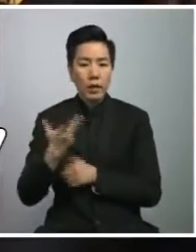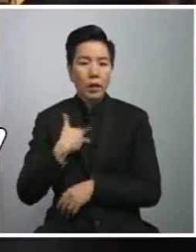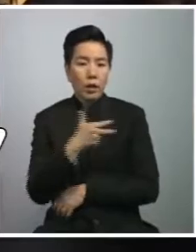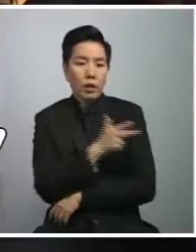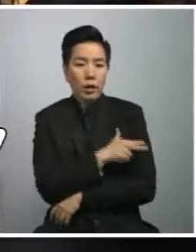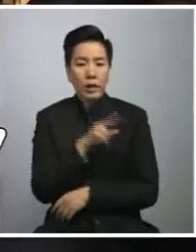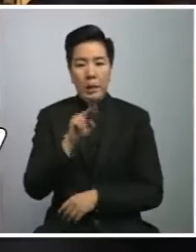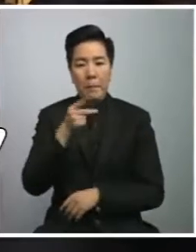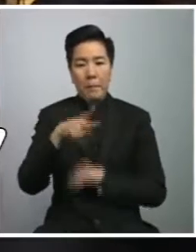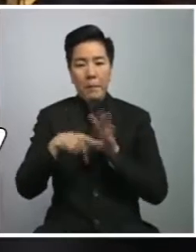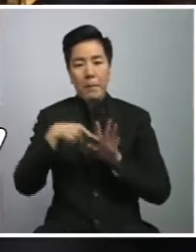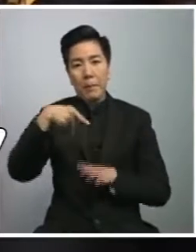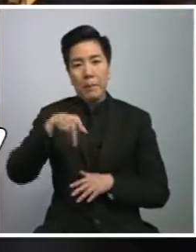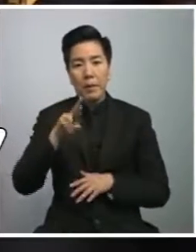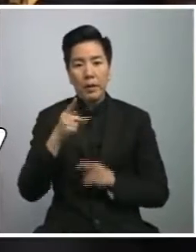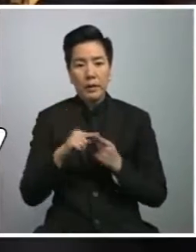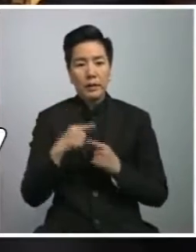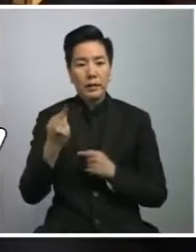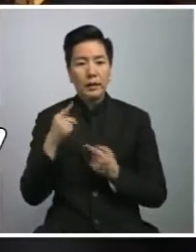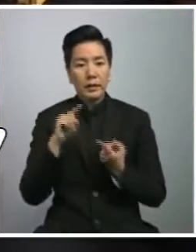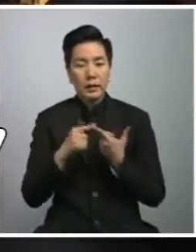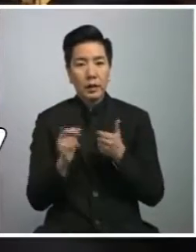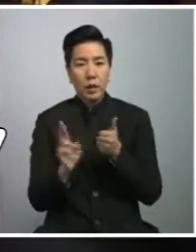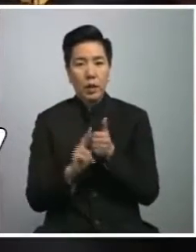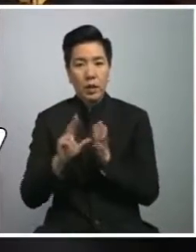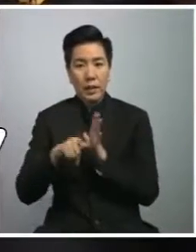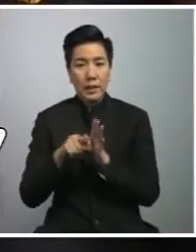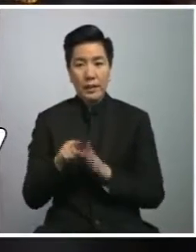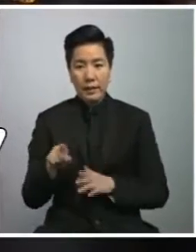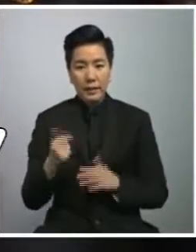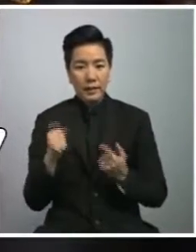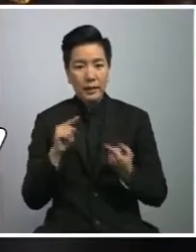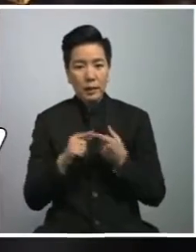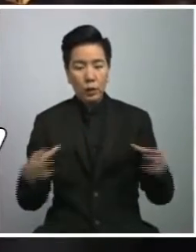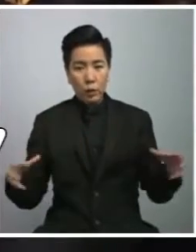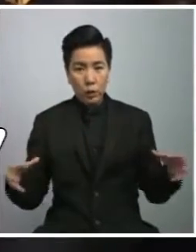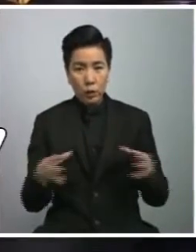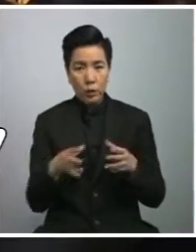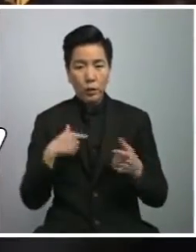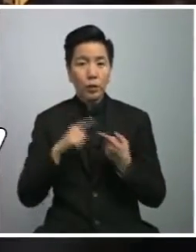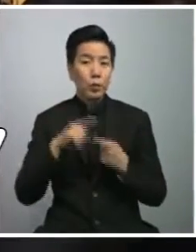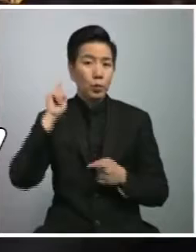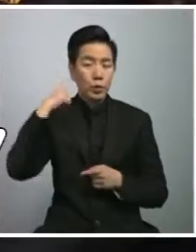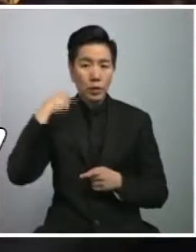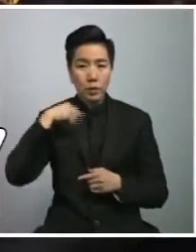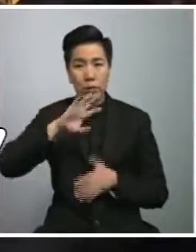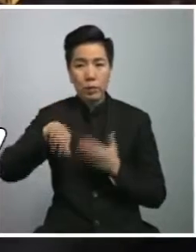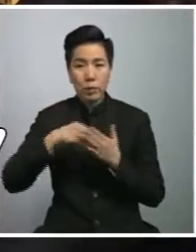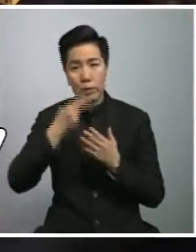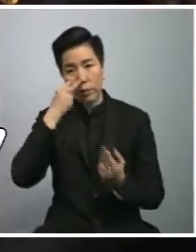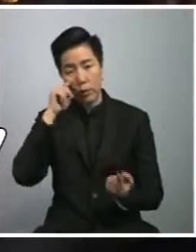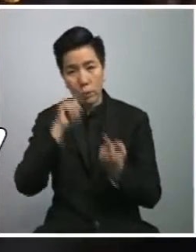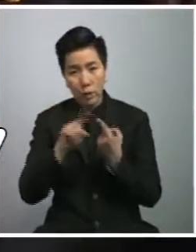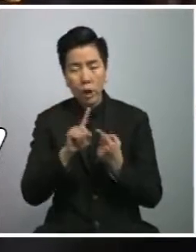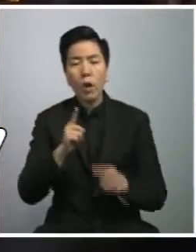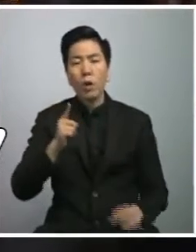นภาพรและท่านรองเลขาธิการสภาในกลุ่มของสุภาพสตรีเนี่ยก็มองเห็นว่า